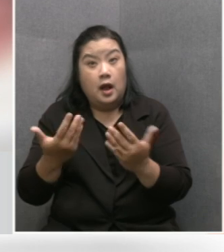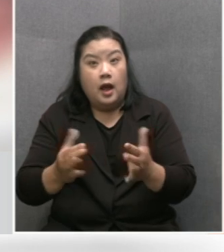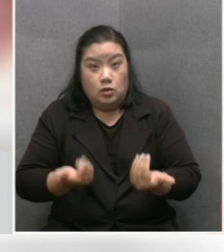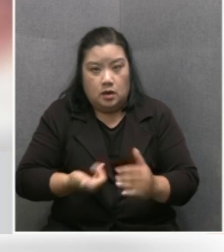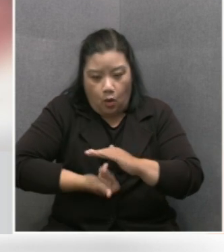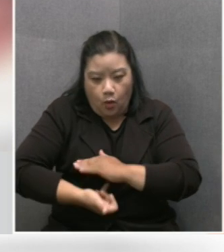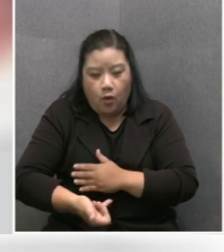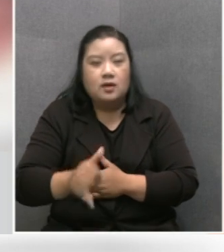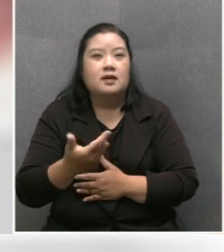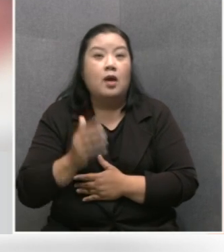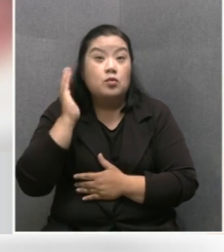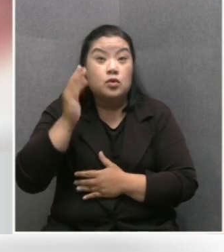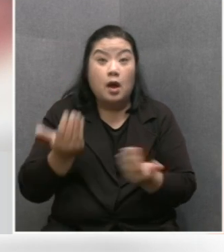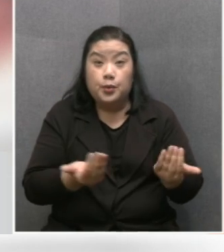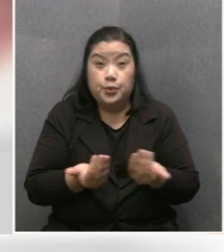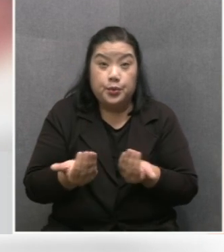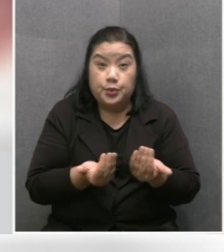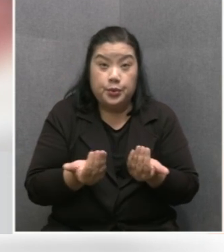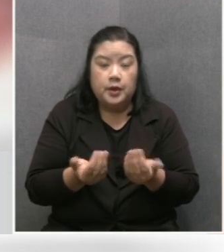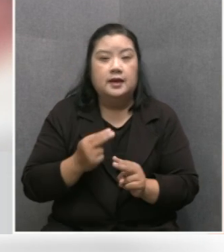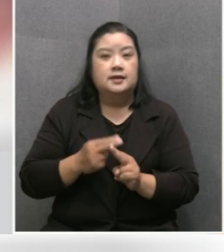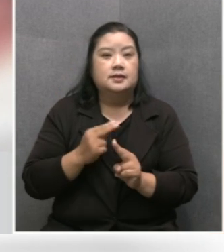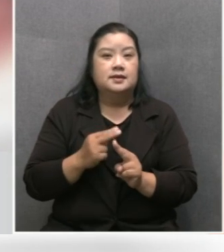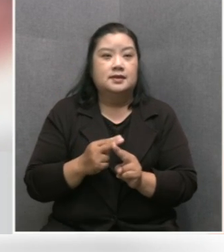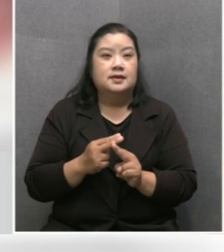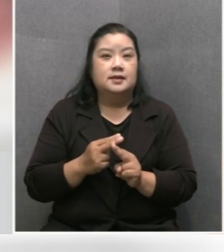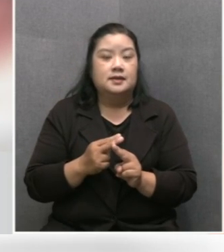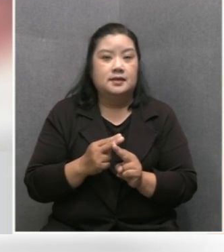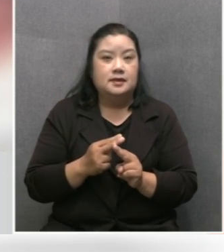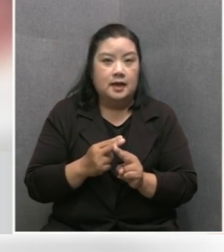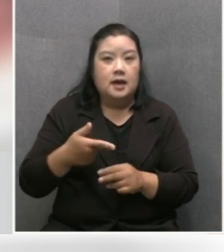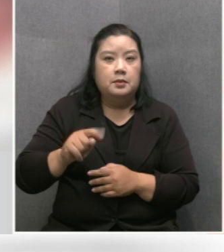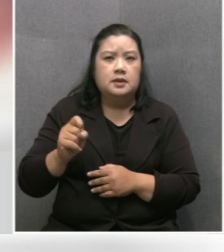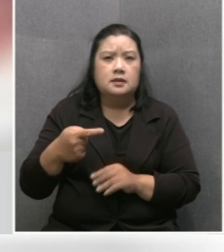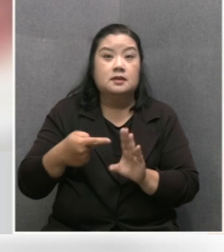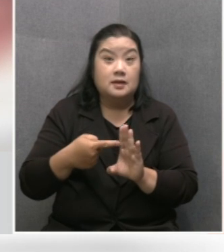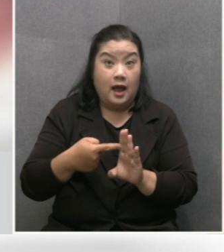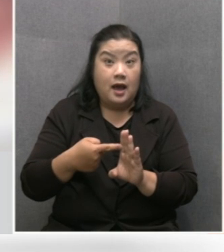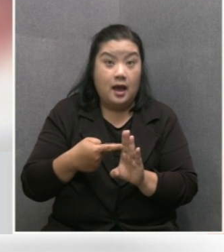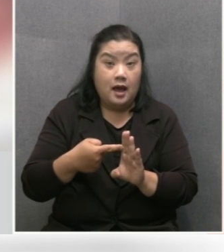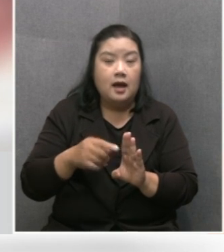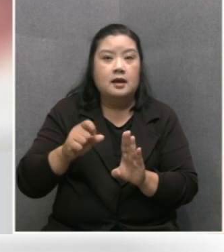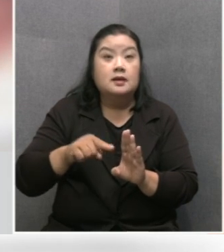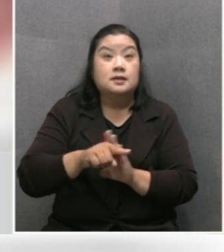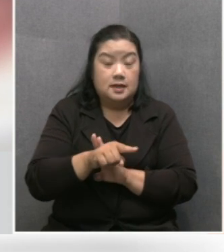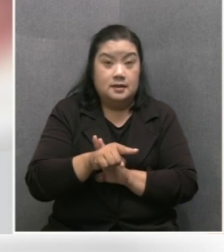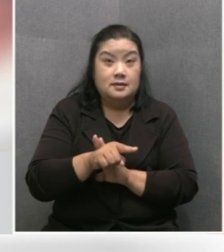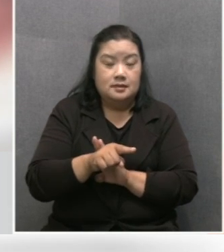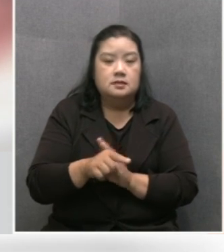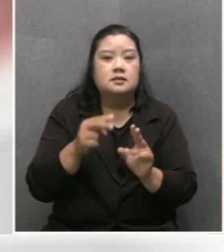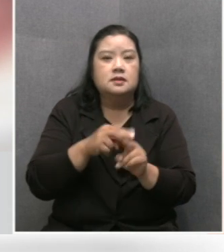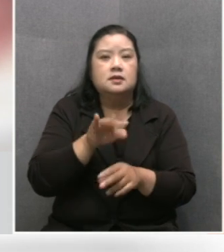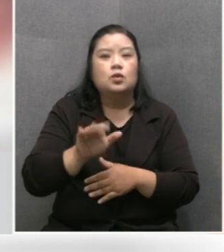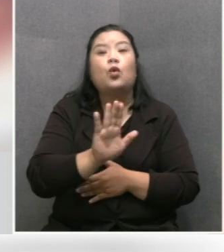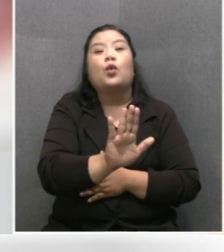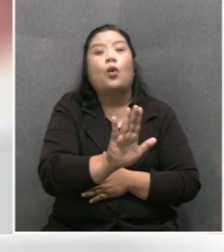ออกมาแล้วนะคะเป็นบุตรชายค่ะตั้งชื่อว่าพฤทธาสินสุขสวัสดิ์ชื่อเล่นว่าทาสินค่ะพร้อมกับข้อ